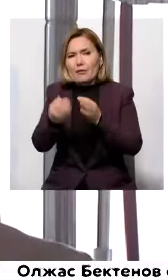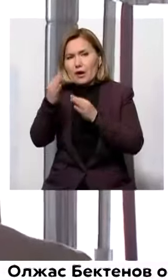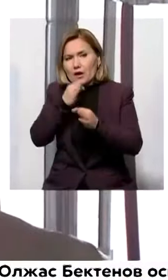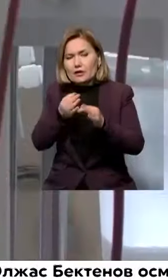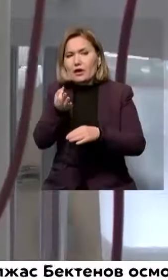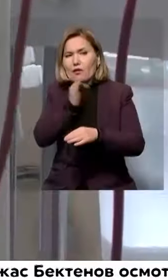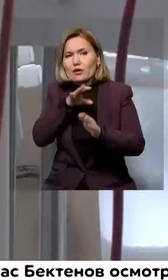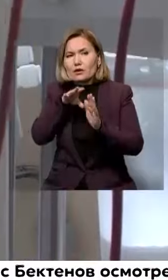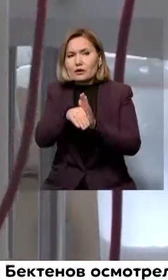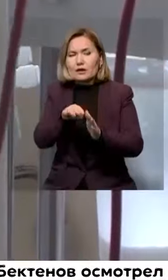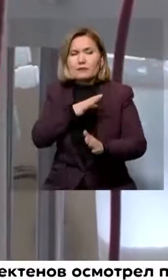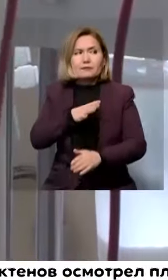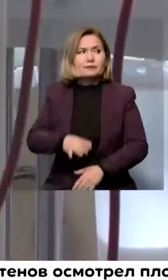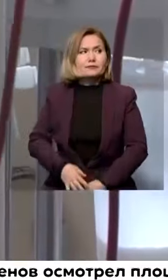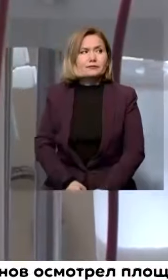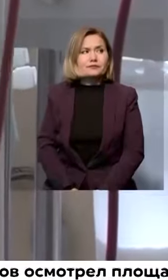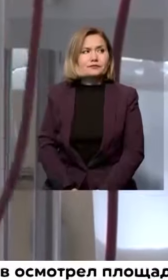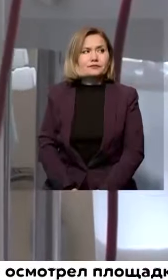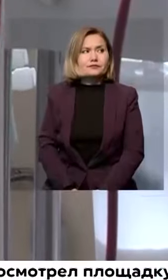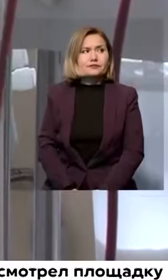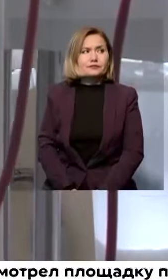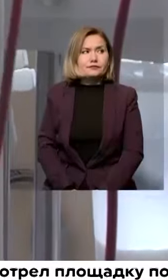препараттар қолданысқа енгізілді.